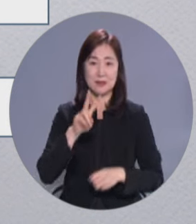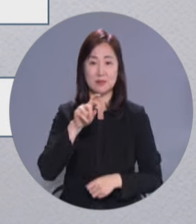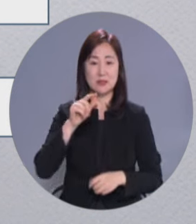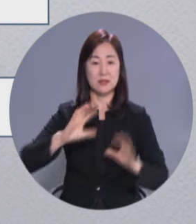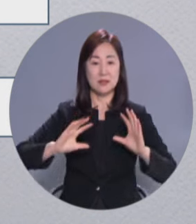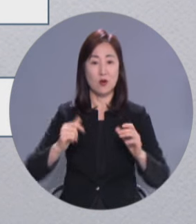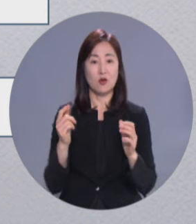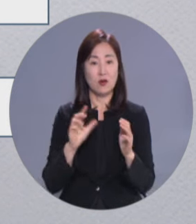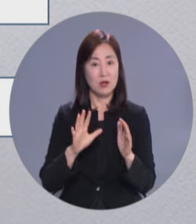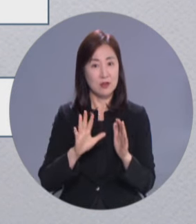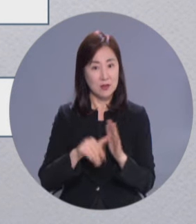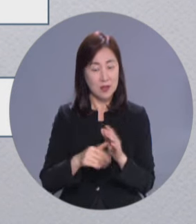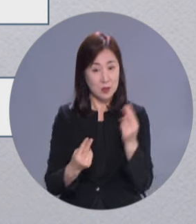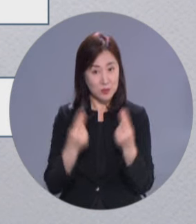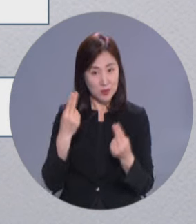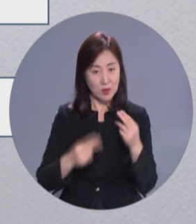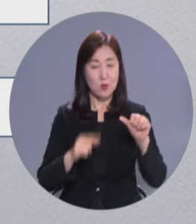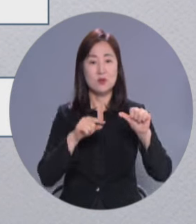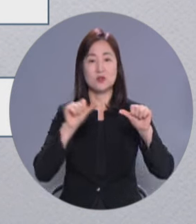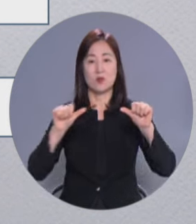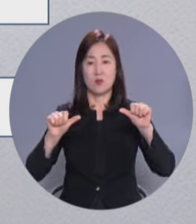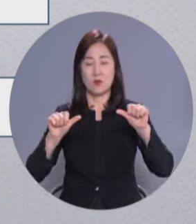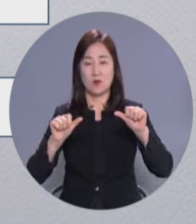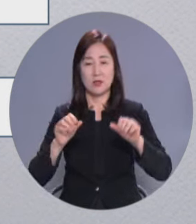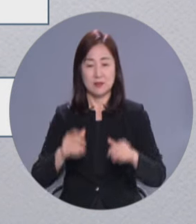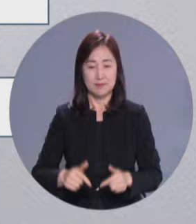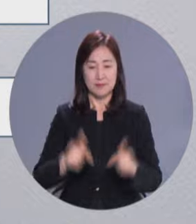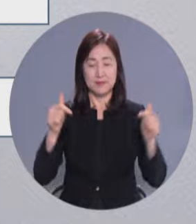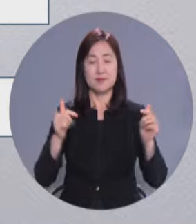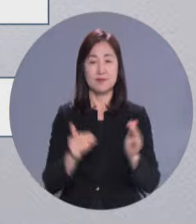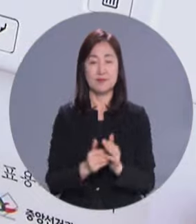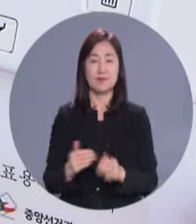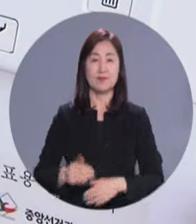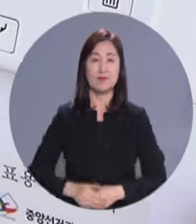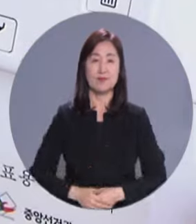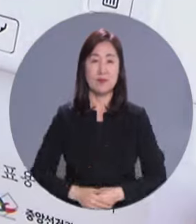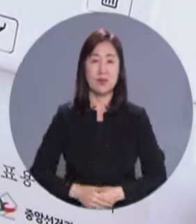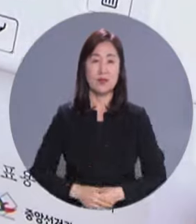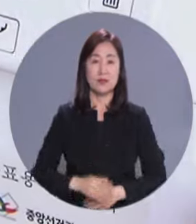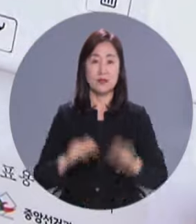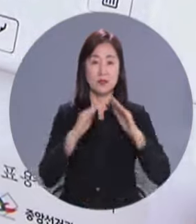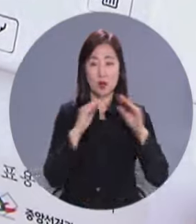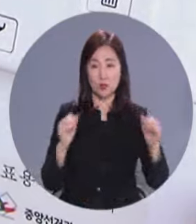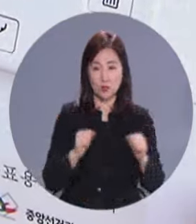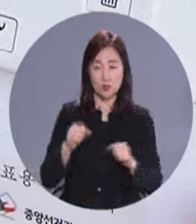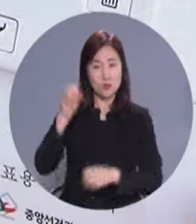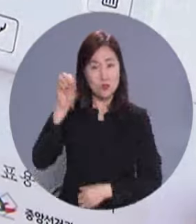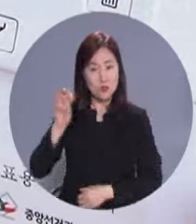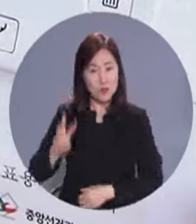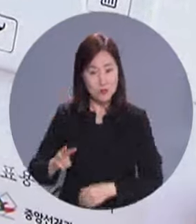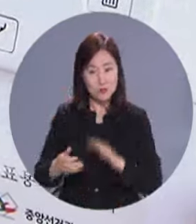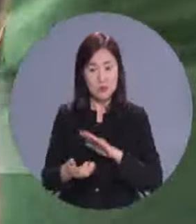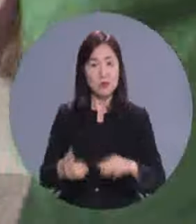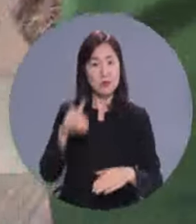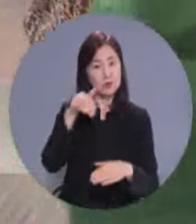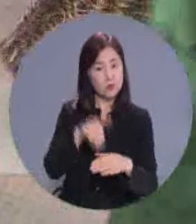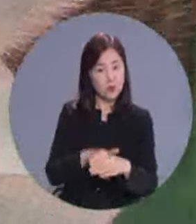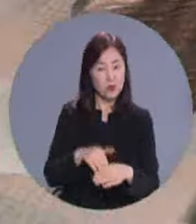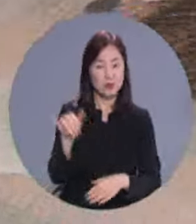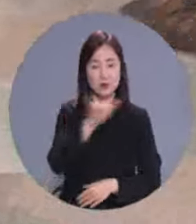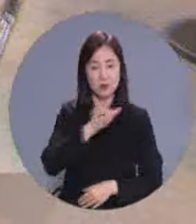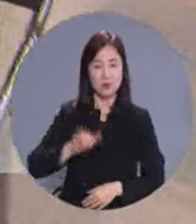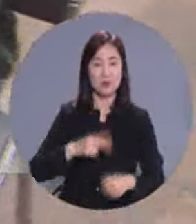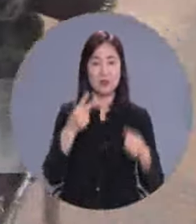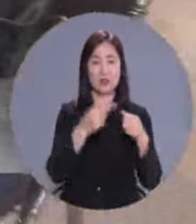때보다는 5.5% 포인트 가량 증가한 수치입니다 전북과 광주의 1일차 사전 투표율도 전국